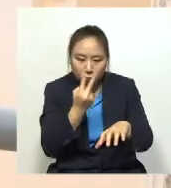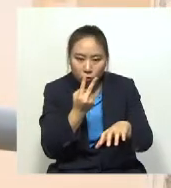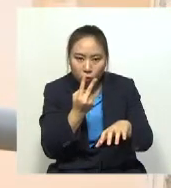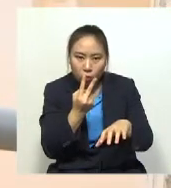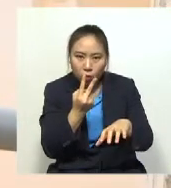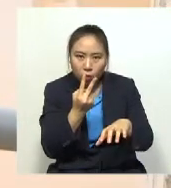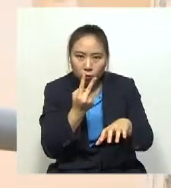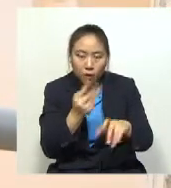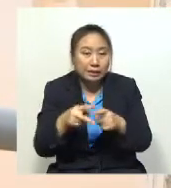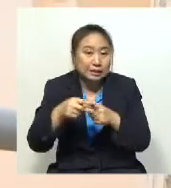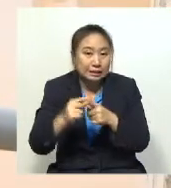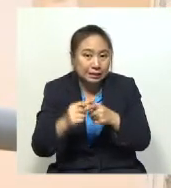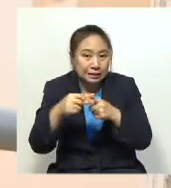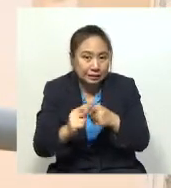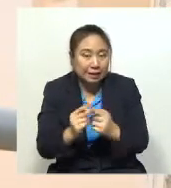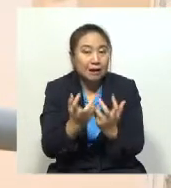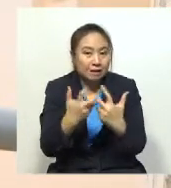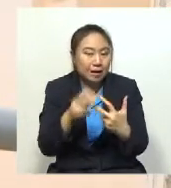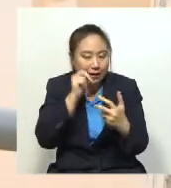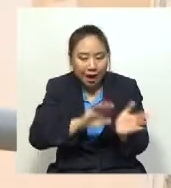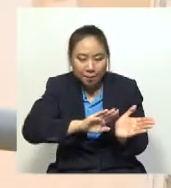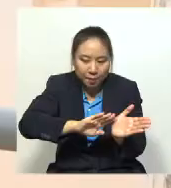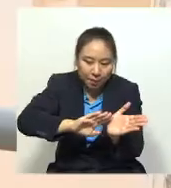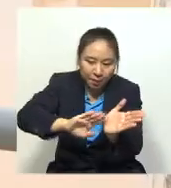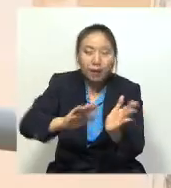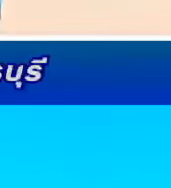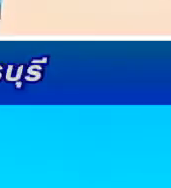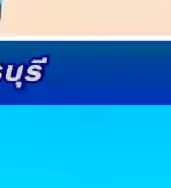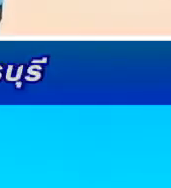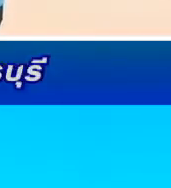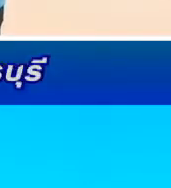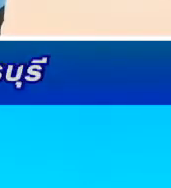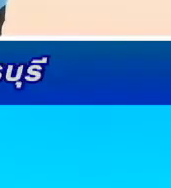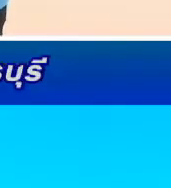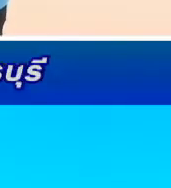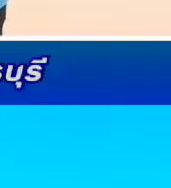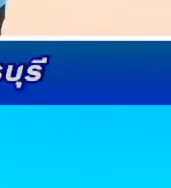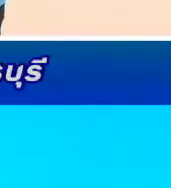ตั้งเครื่องผลักดันน้ำต่อไปค่ะส่วนช่วงนี้เชิญกลับไปที่คุณกลองแก้วคุณปวีณาค่ะ